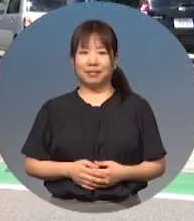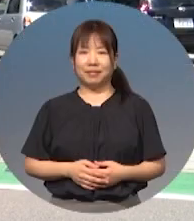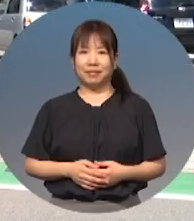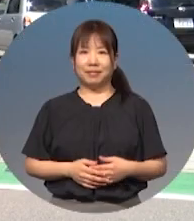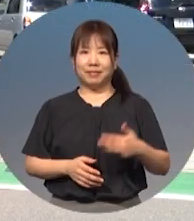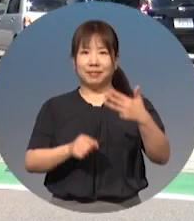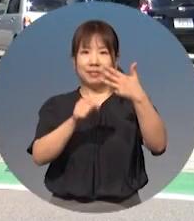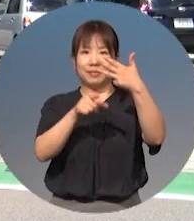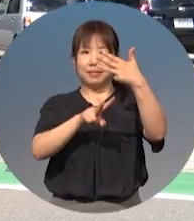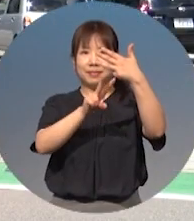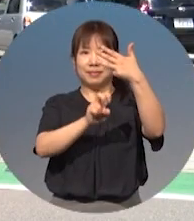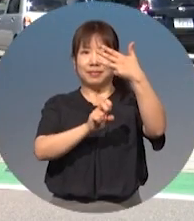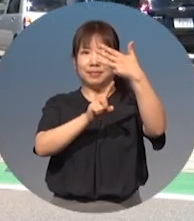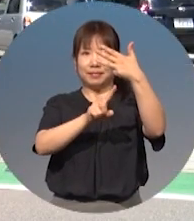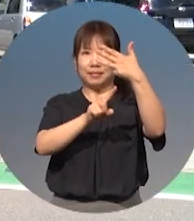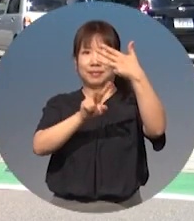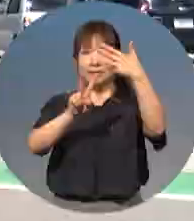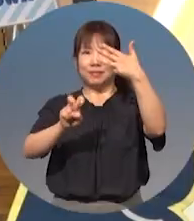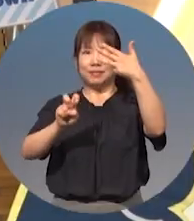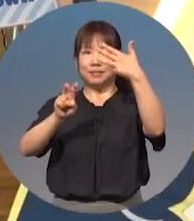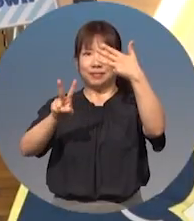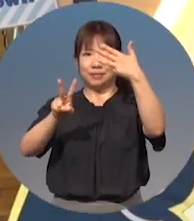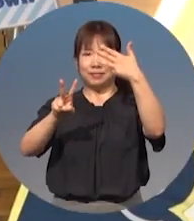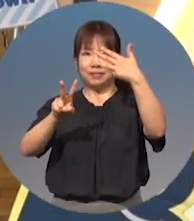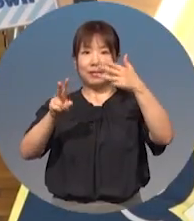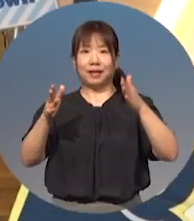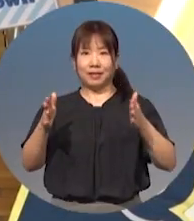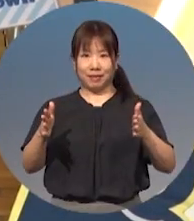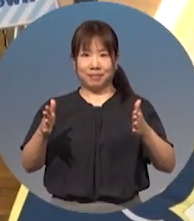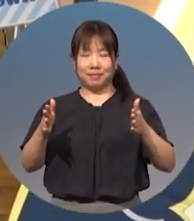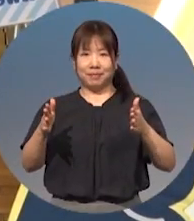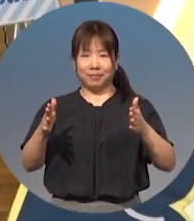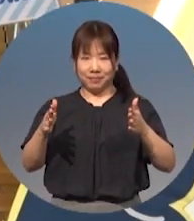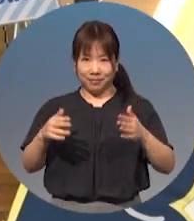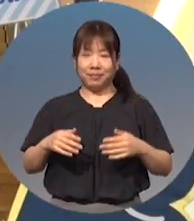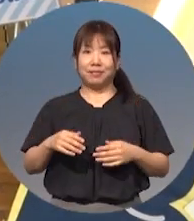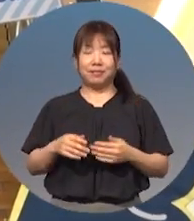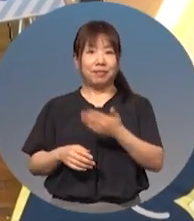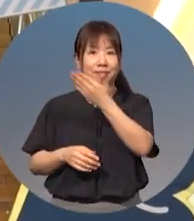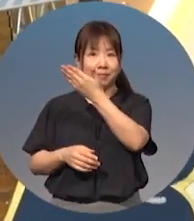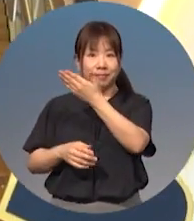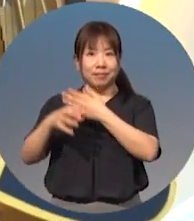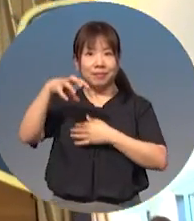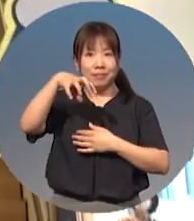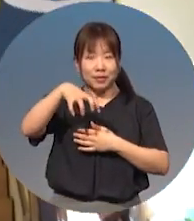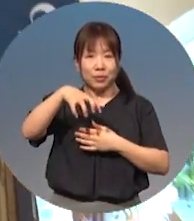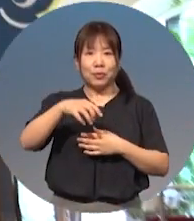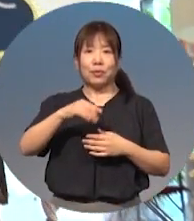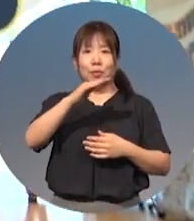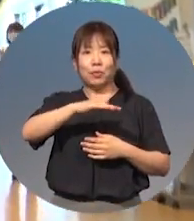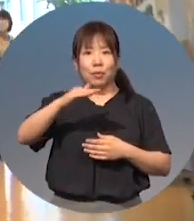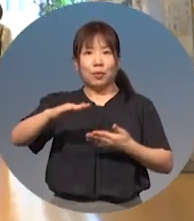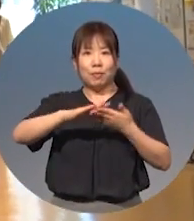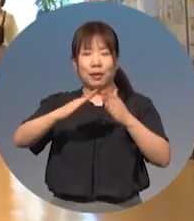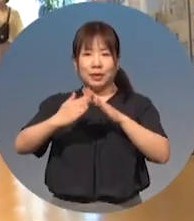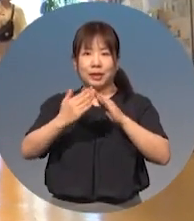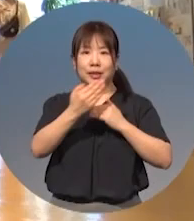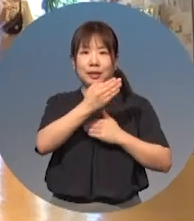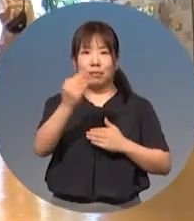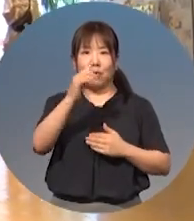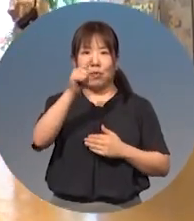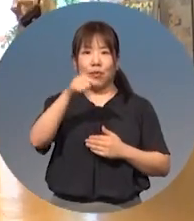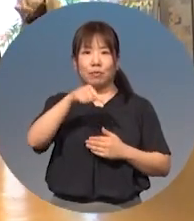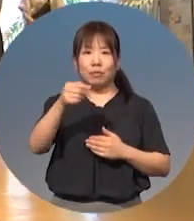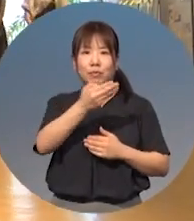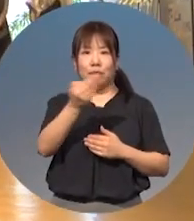8月21日22日の2日間賑わいの里野々市カミーノで子供の町ボンボンタウンが